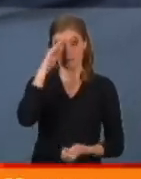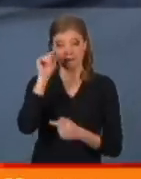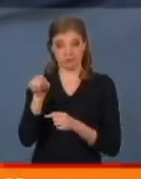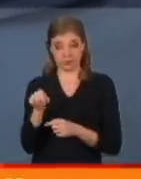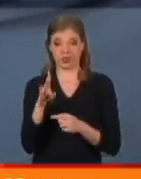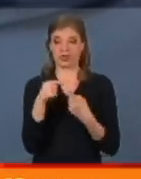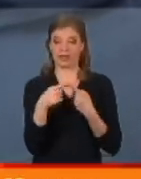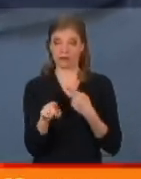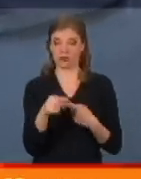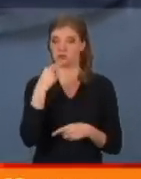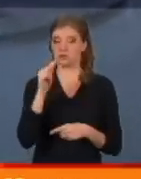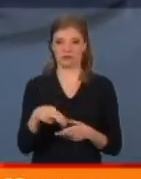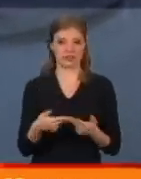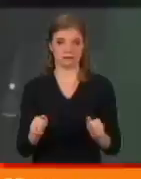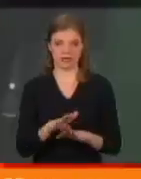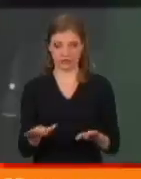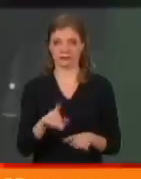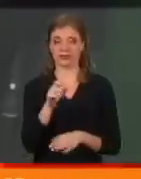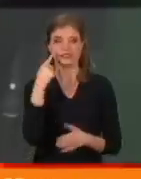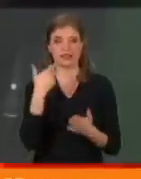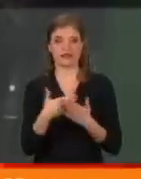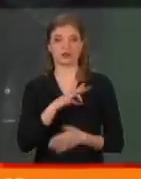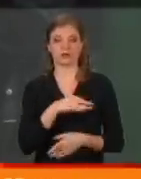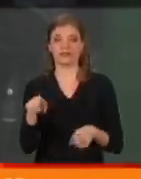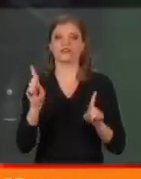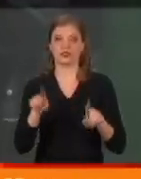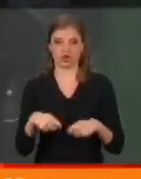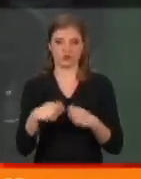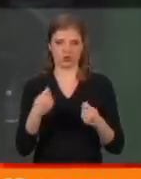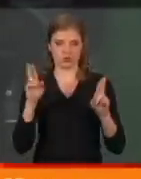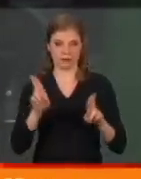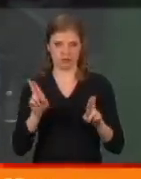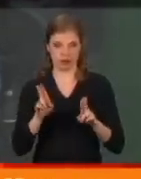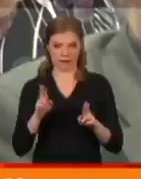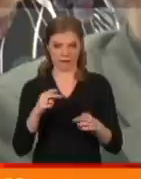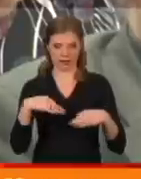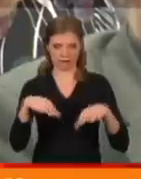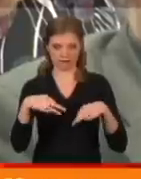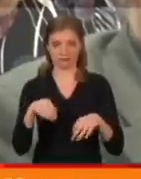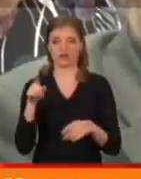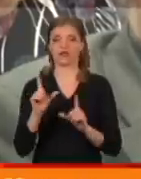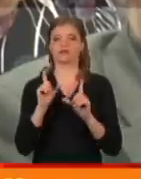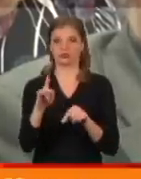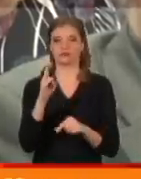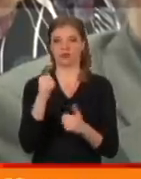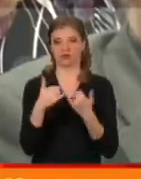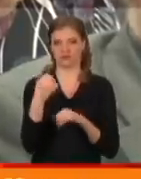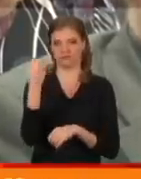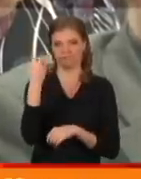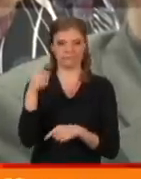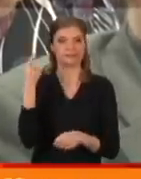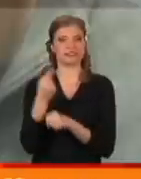Дронов, на відміну від Зайцевої, провини таки не визнав. За версією слідства, він також порушив правила дорожнього руху, поїхав на сигнал світлофора,